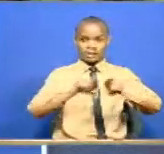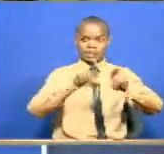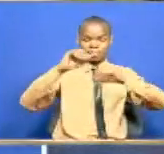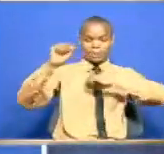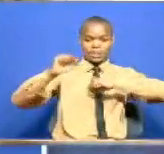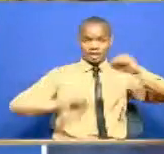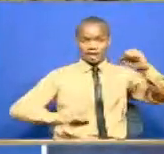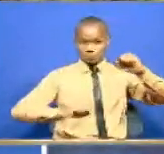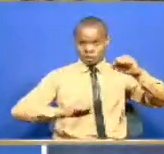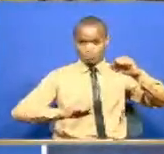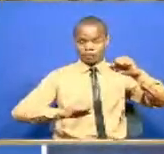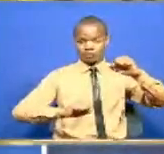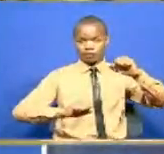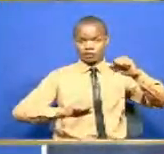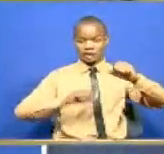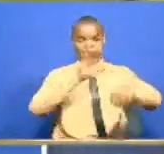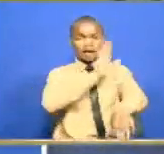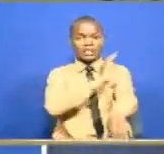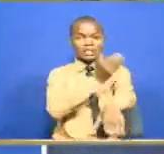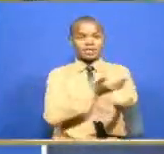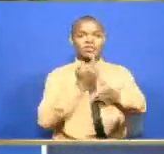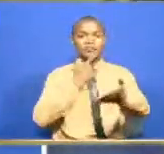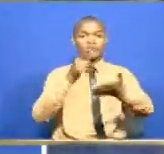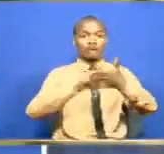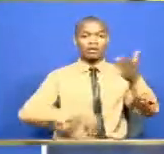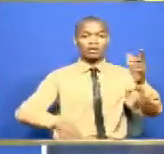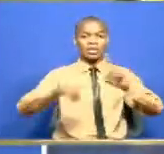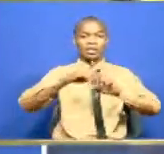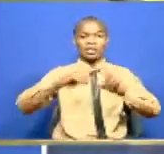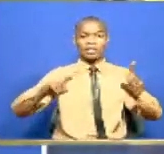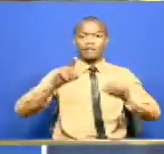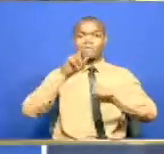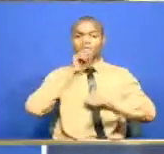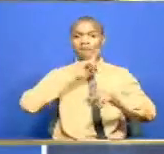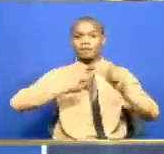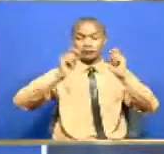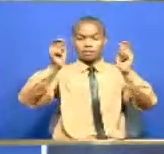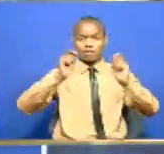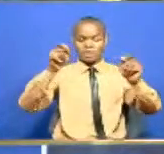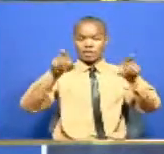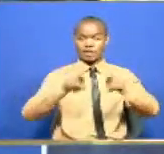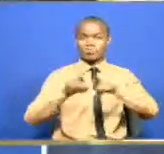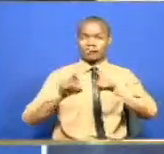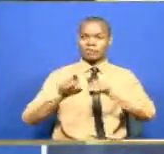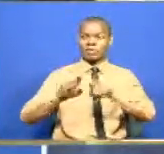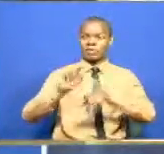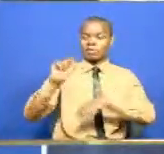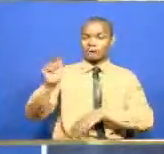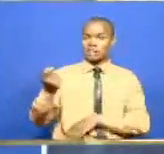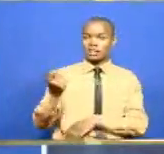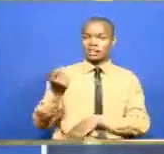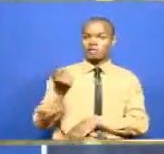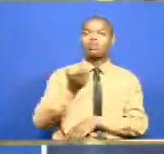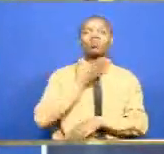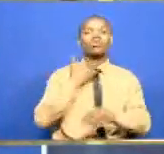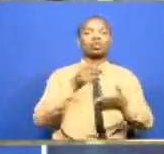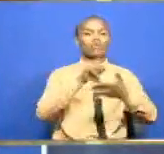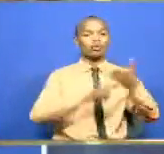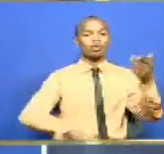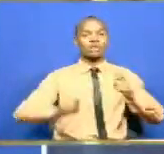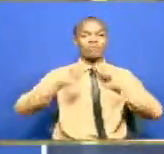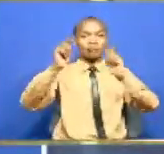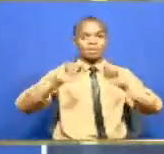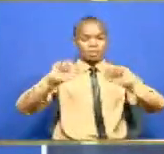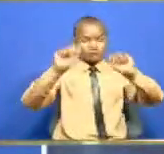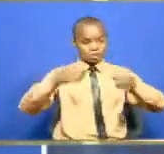Nigeria limekanusha madai kwamba liliwaua waandamanaji, huku Rais Mohamed Buhari akiwataka waandamanaji hao